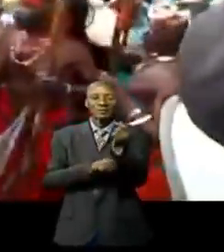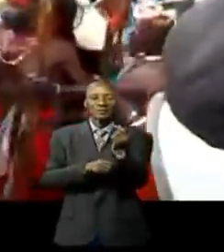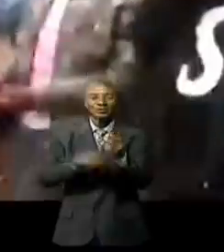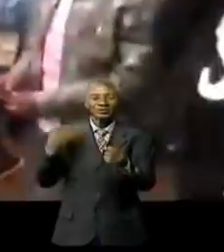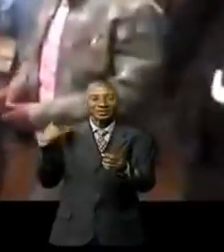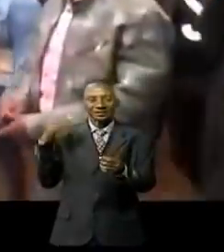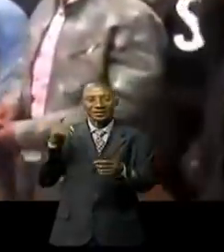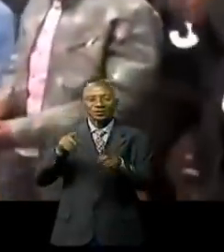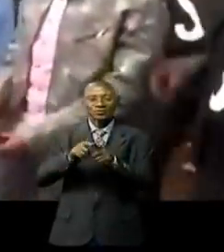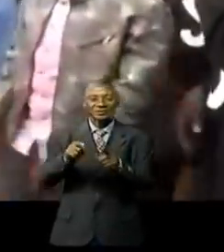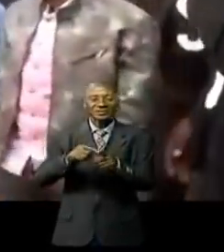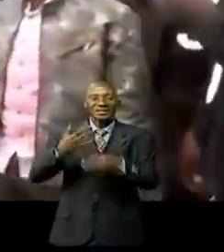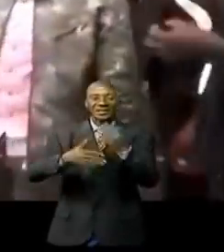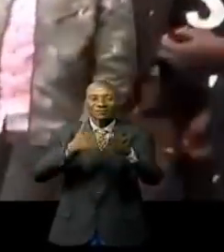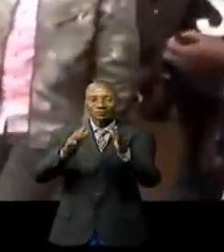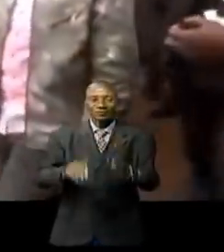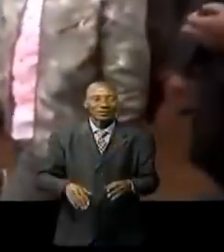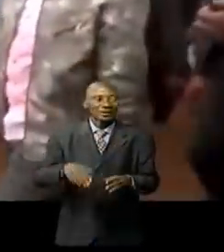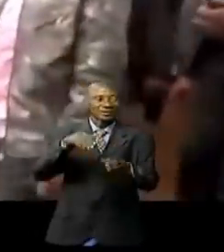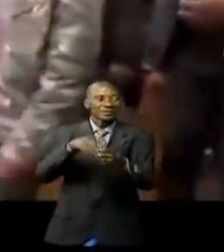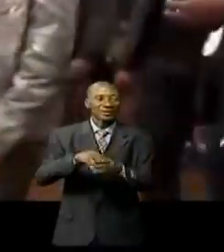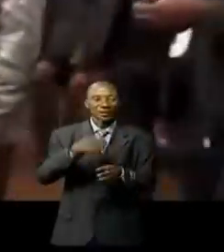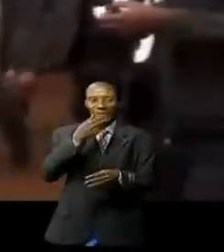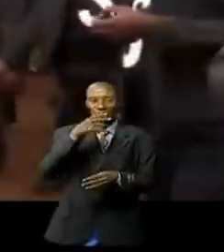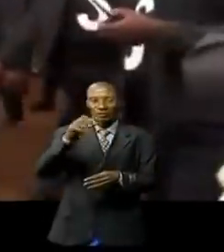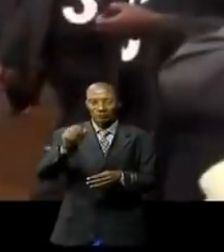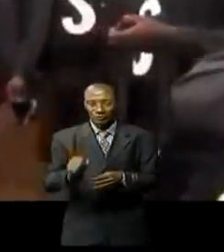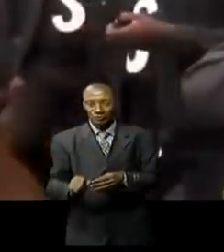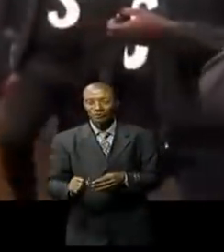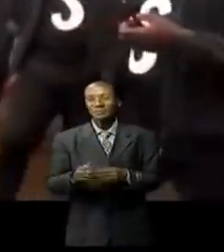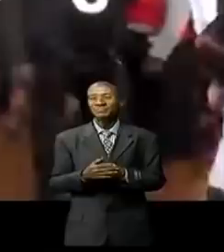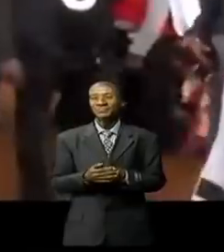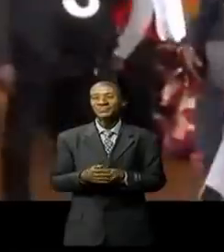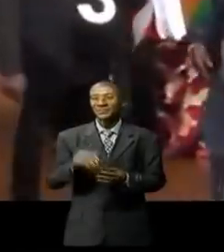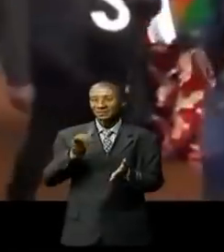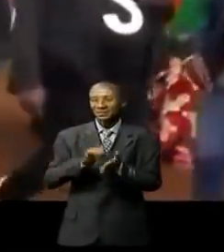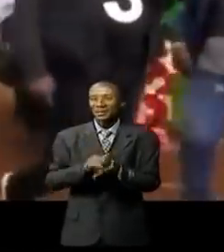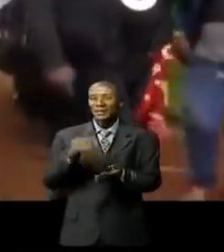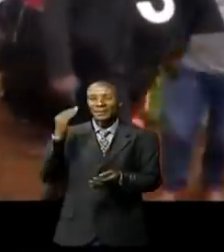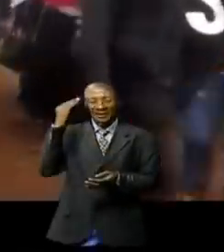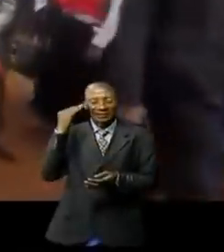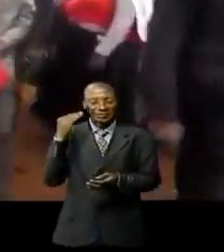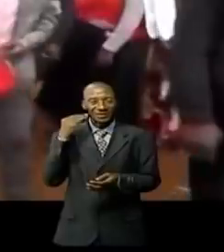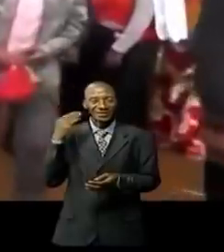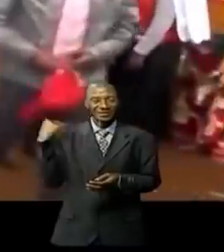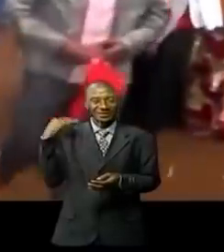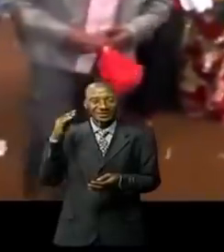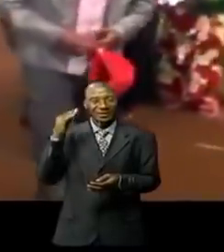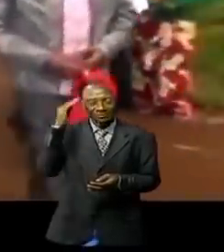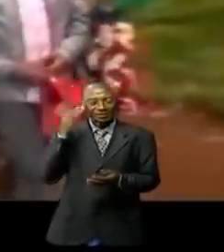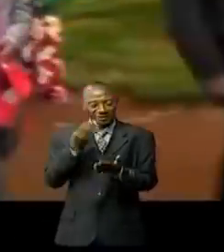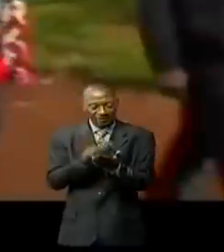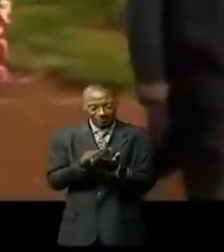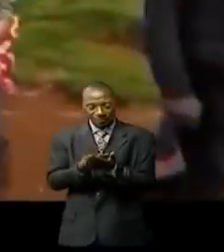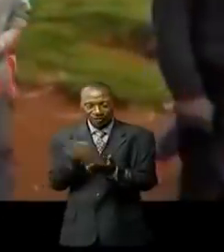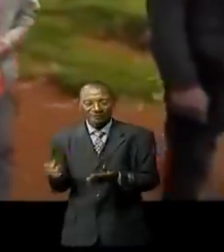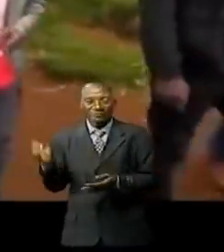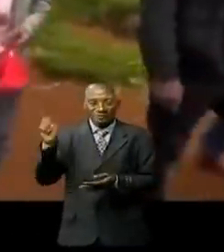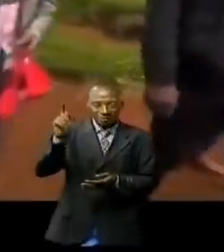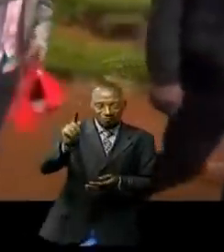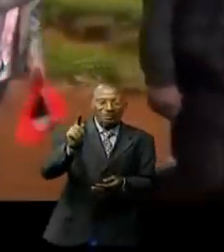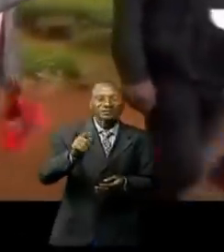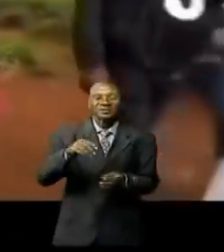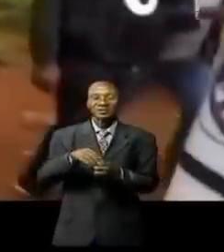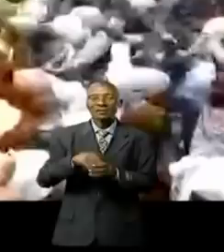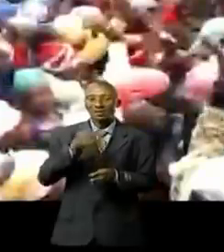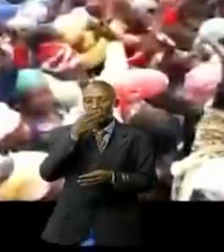payes, voilà en substance le contenu de la mission du ministre d'État, ministre du Budget, Aimé Bougie Sangara, dans cette partie de